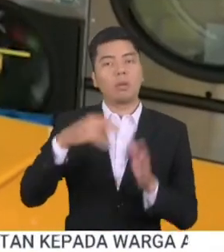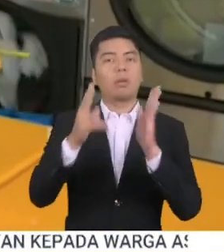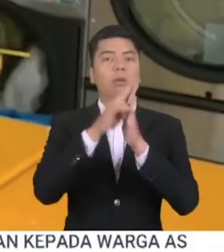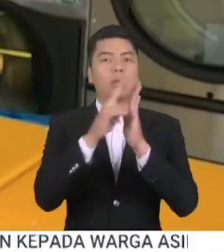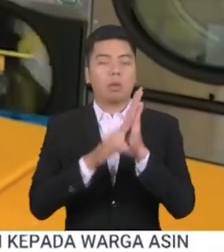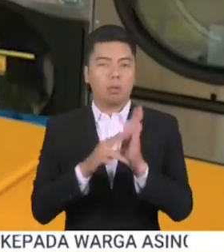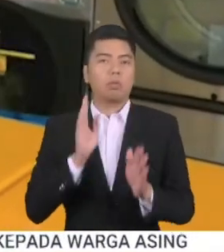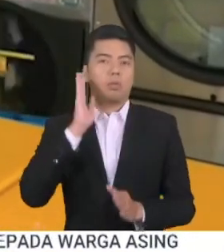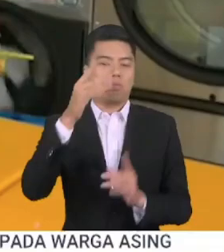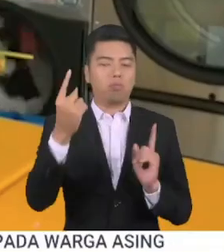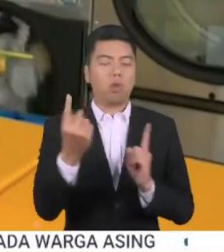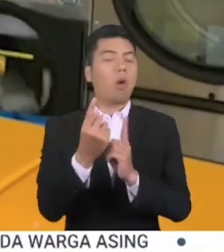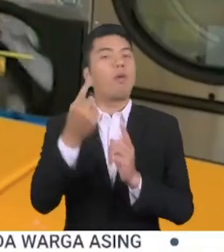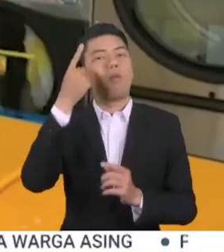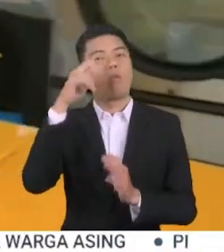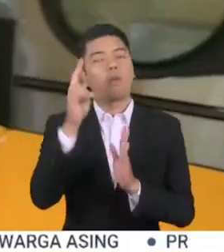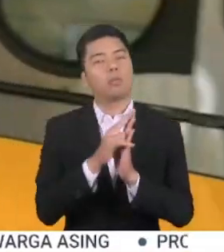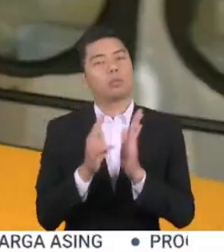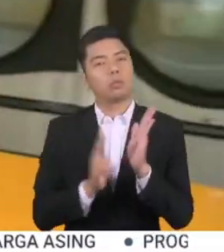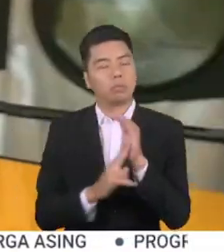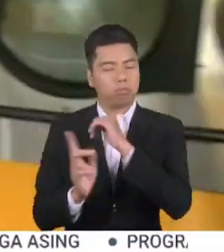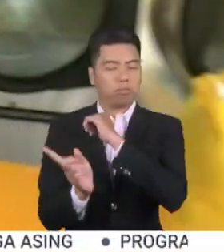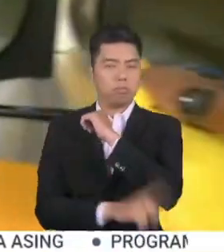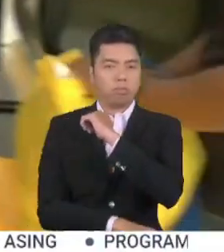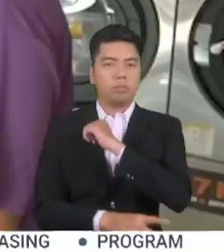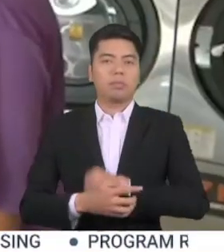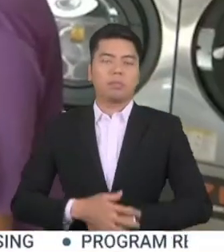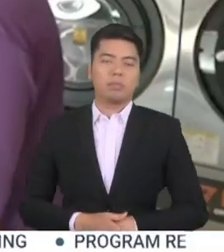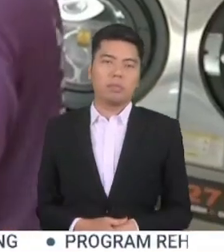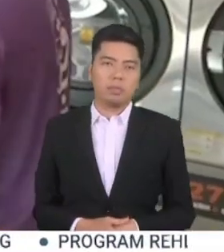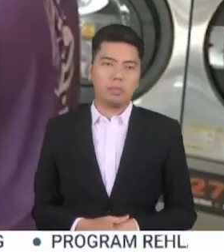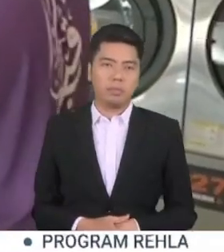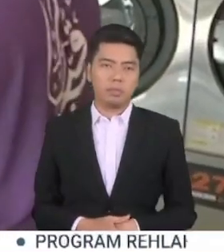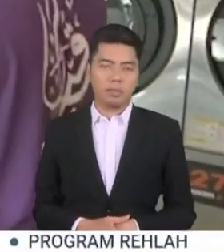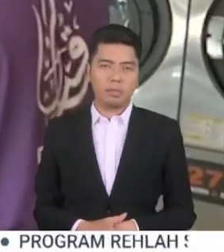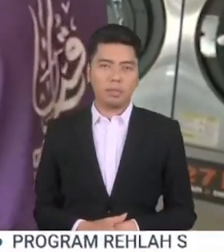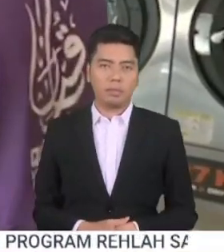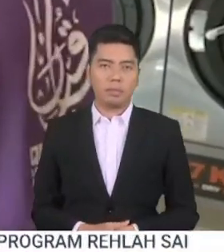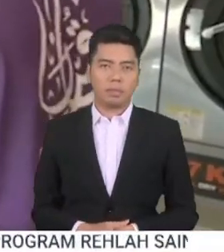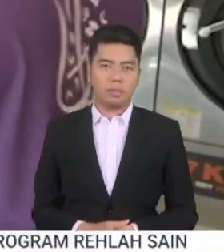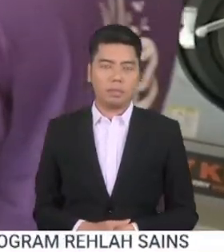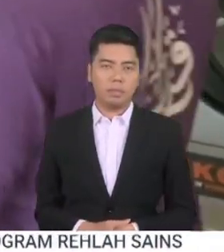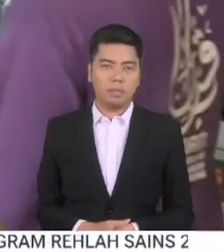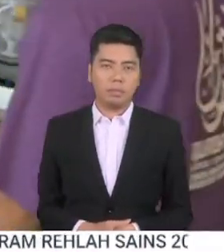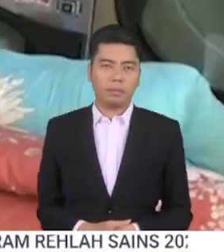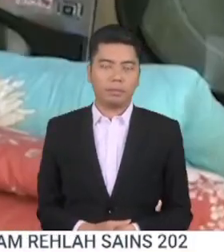tindakan tegas pihak berkuasa. Izlin Azmi, RTM.